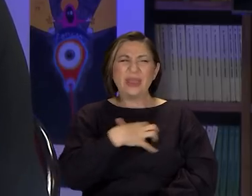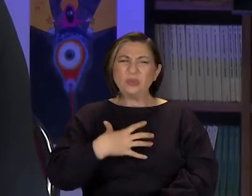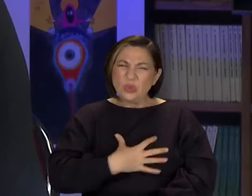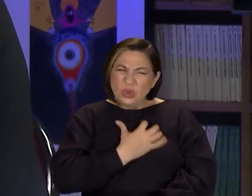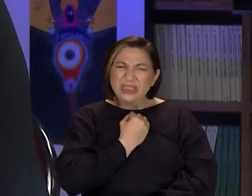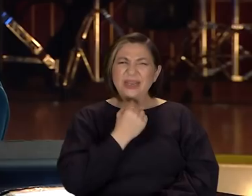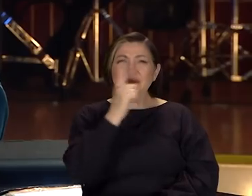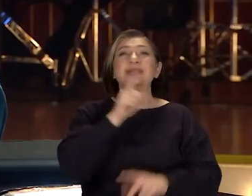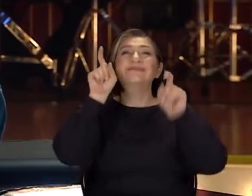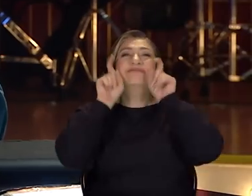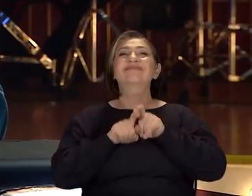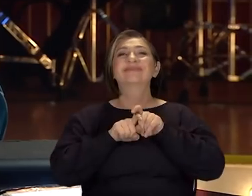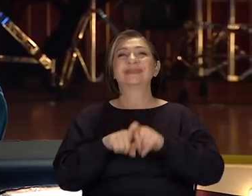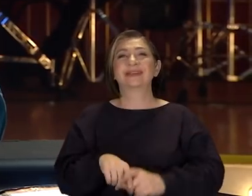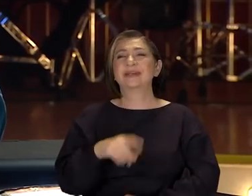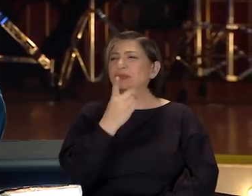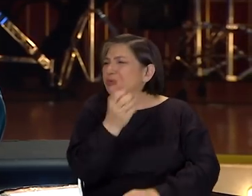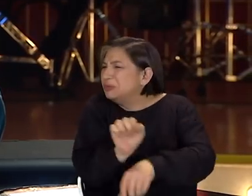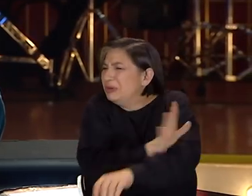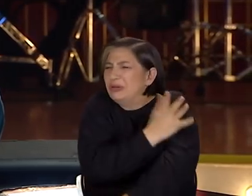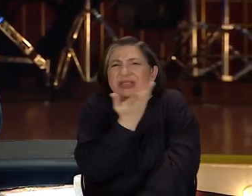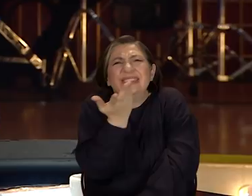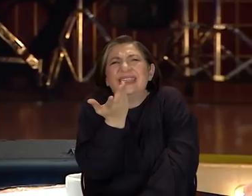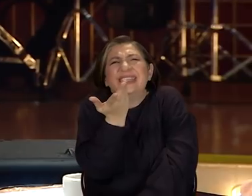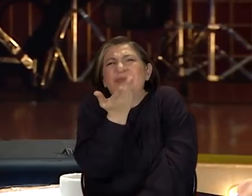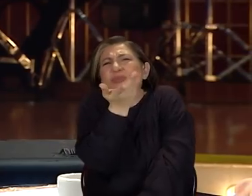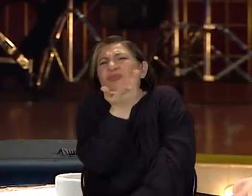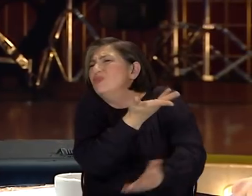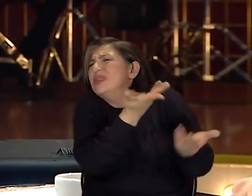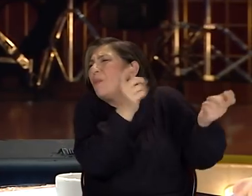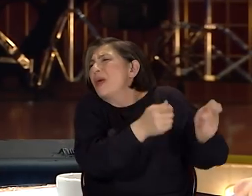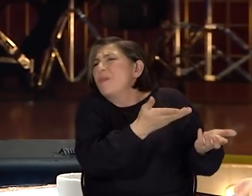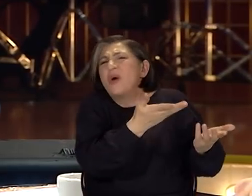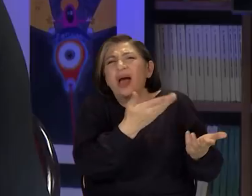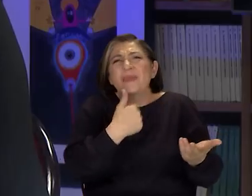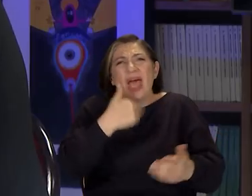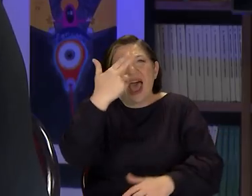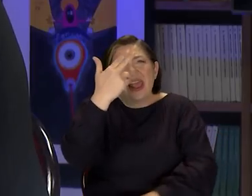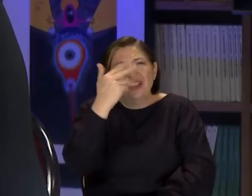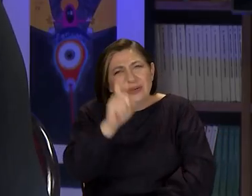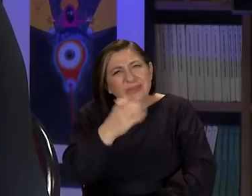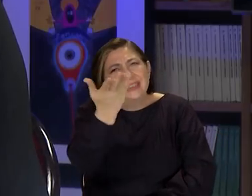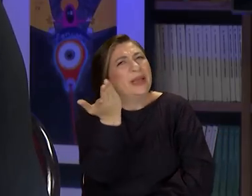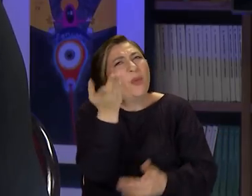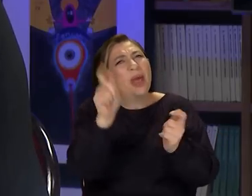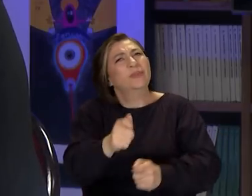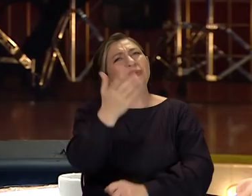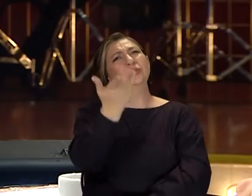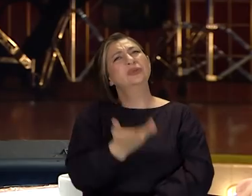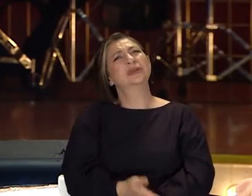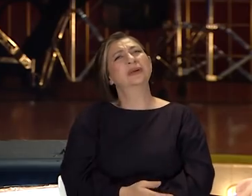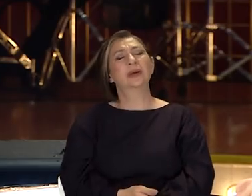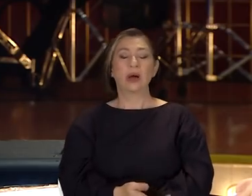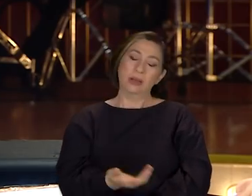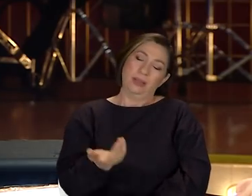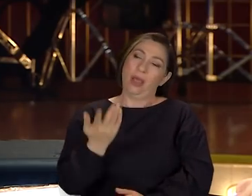yani. Ya bu ne bu böyle duygu yumağı şeklinde geldi? Niye öyledir. Böyle yapıyorsun? Bize ağlatacak mısın bizi? Niye böyle yapıyorsun ya? Niye